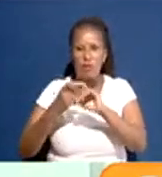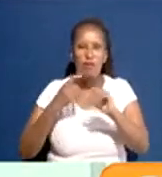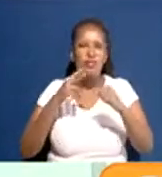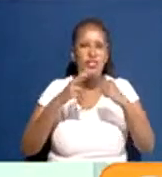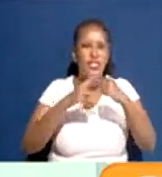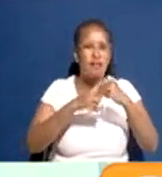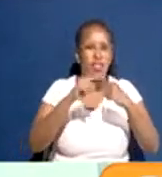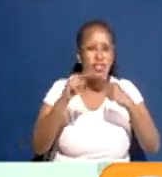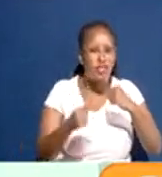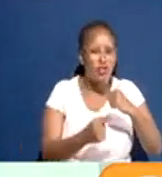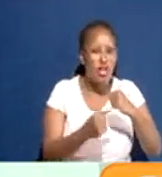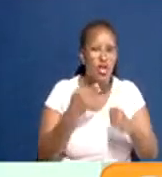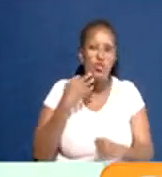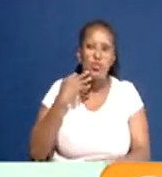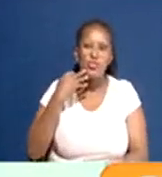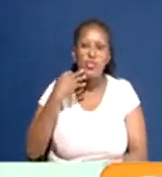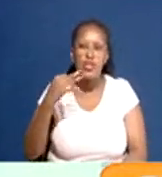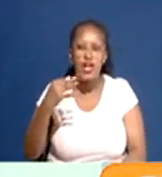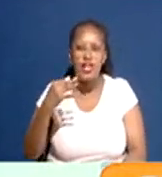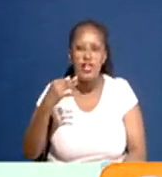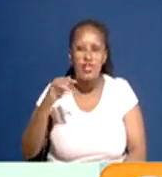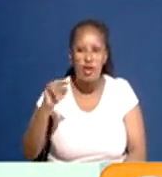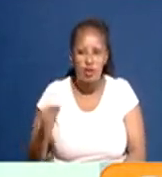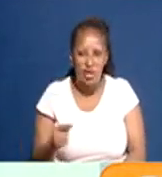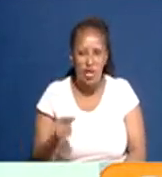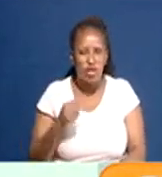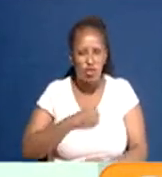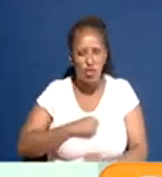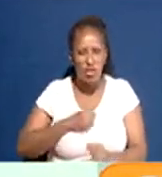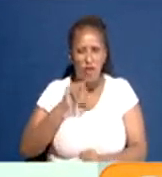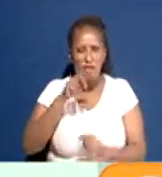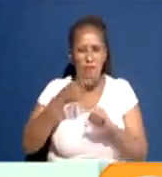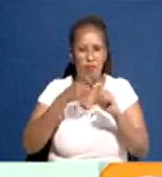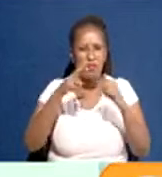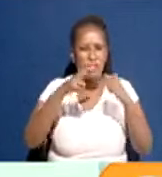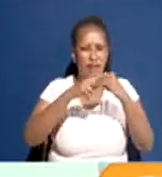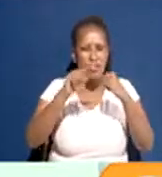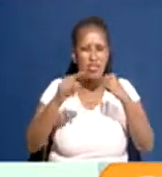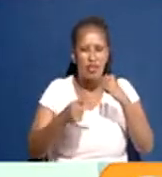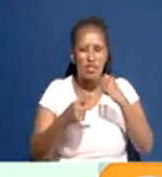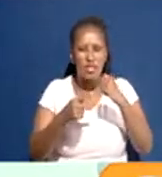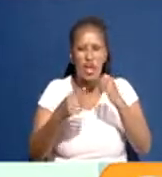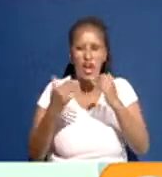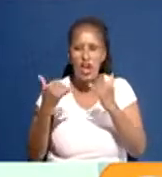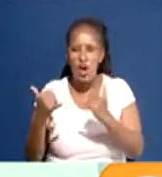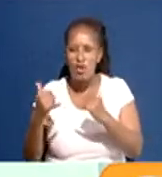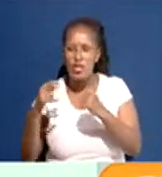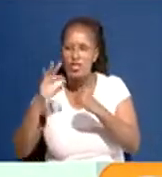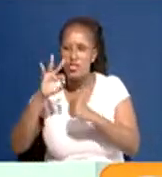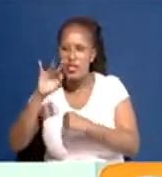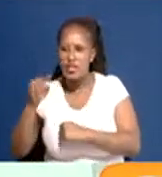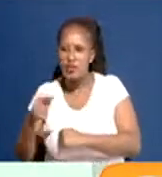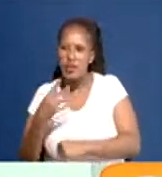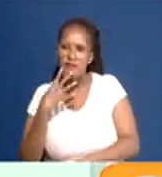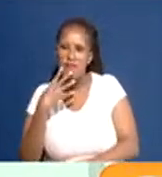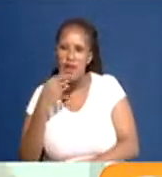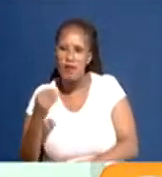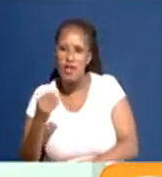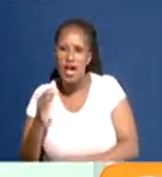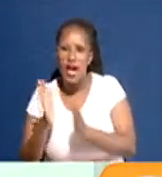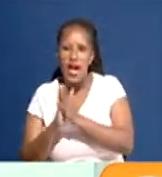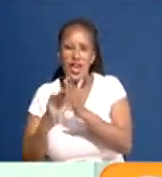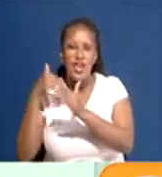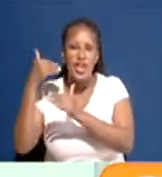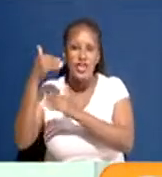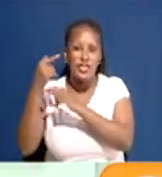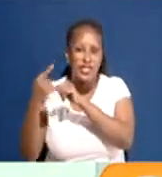7,000 mpaka shilingi 3,500, na mwaka ujao tutapunguza zaidi, so that in due time we